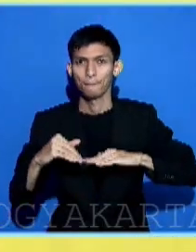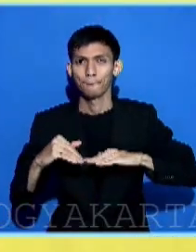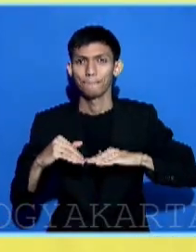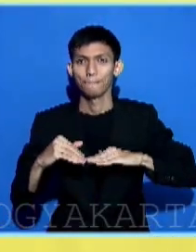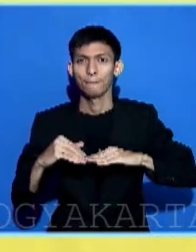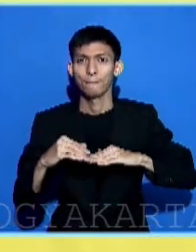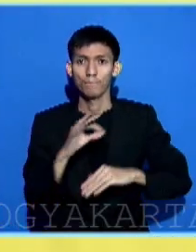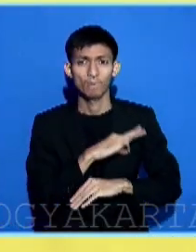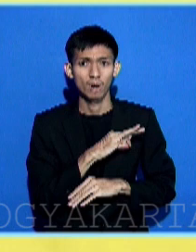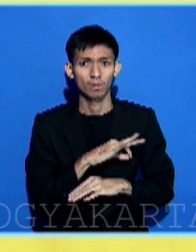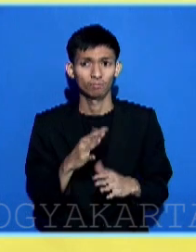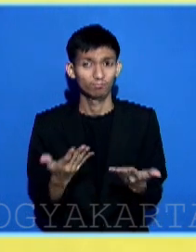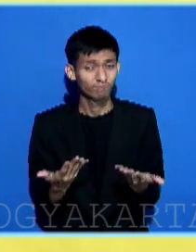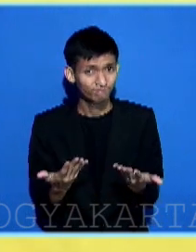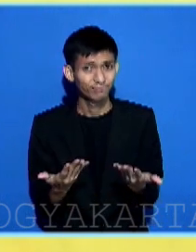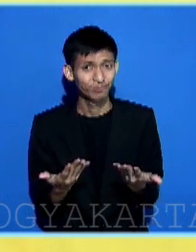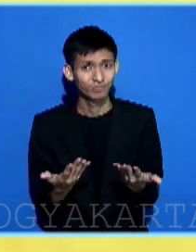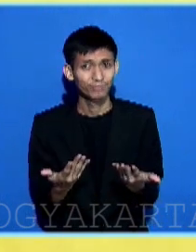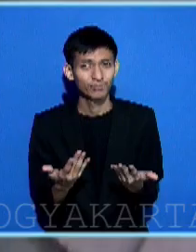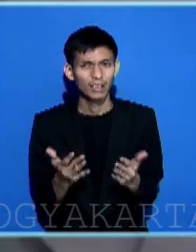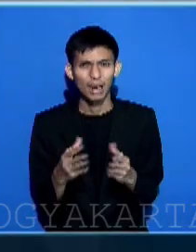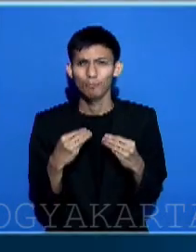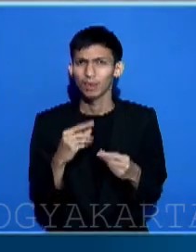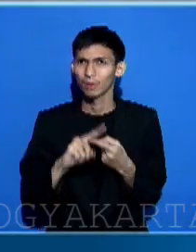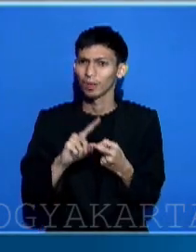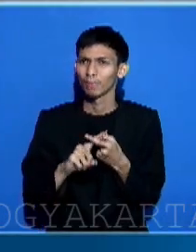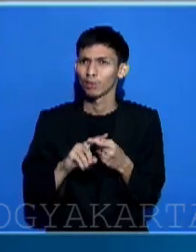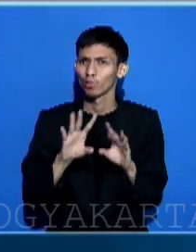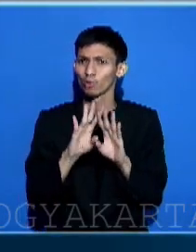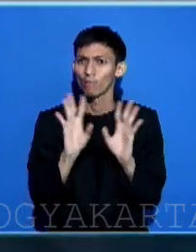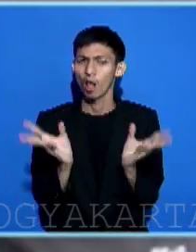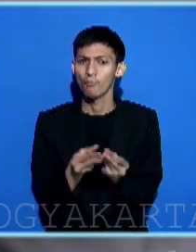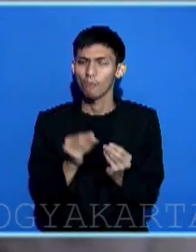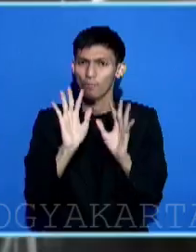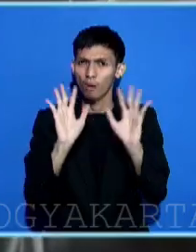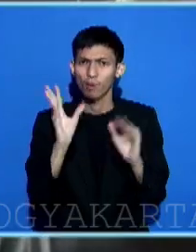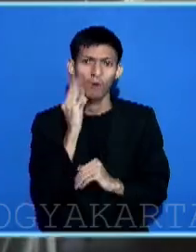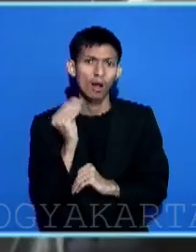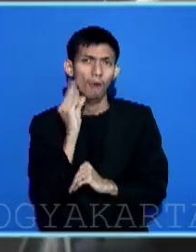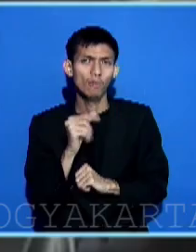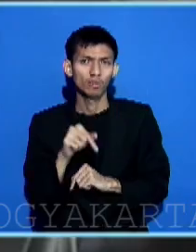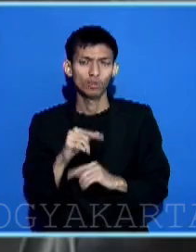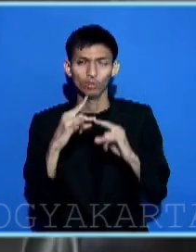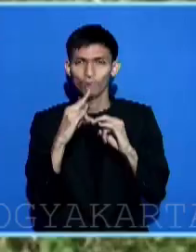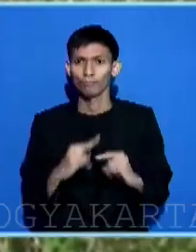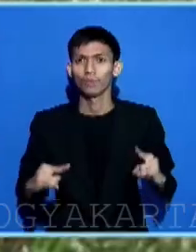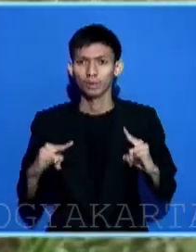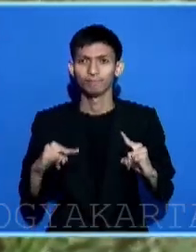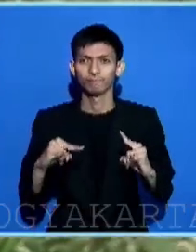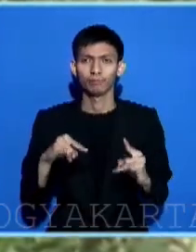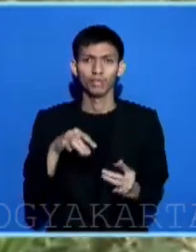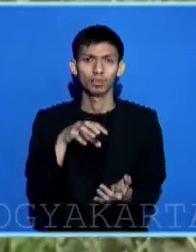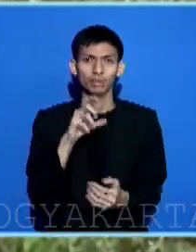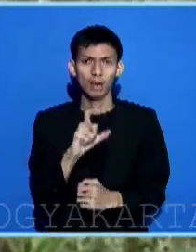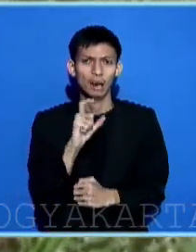diambilisa banyakapat pengalaman kegiatan kemah ini menjadi sarana dalam membangun karakter generasi muda sehingga